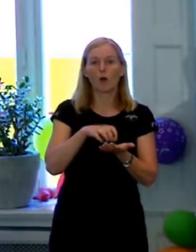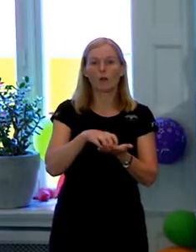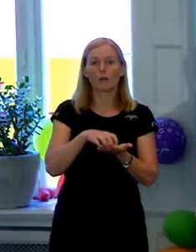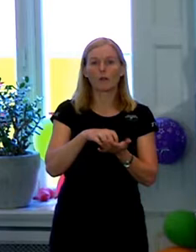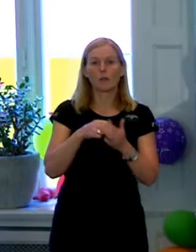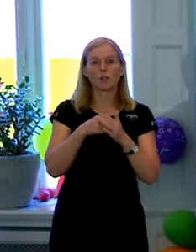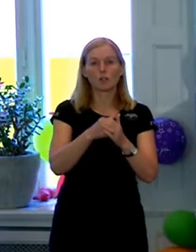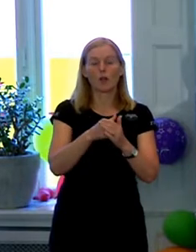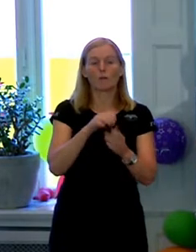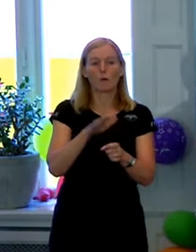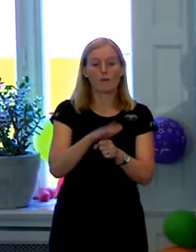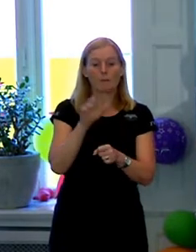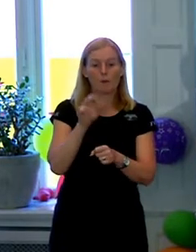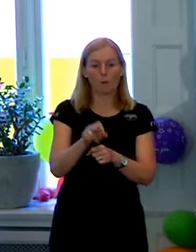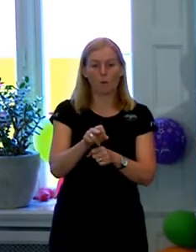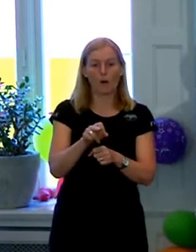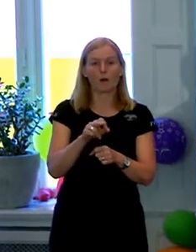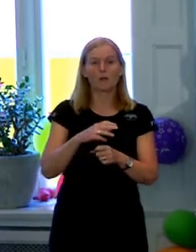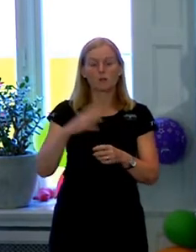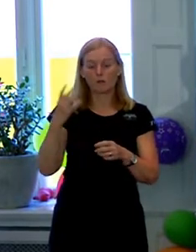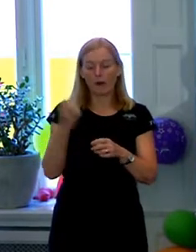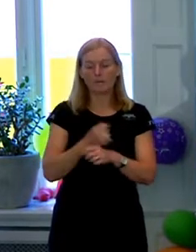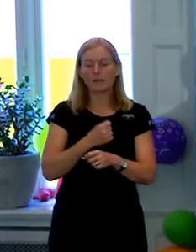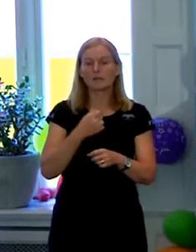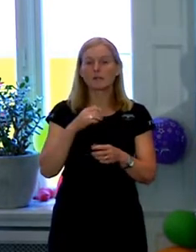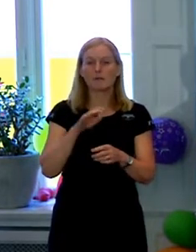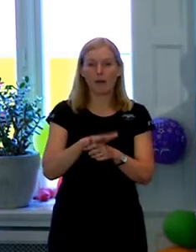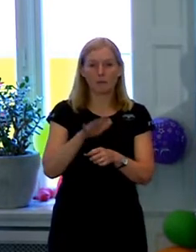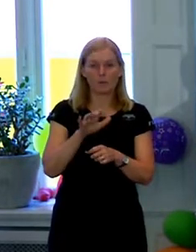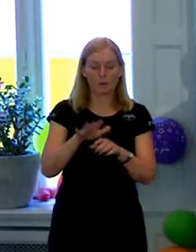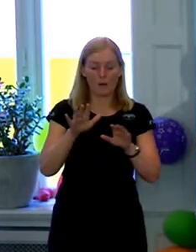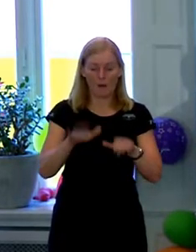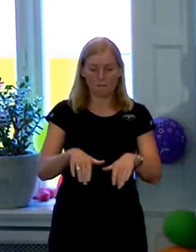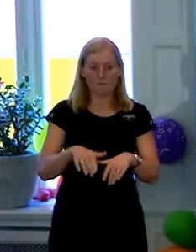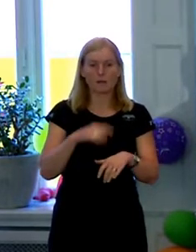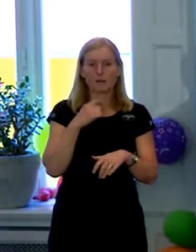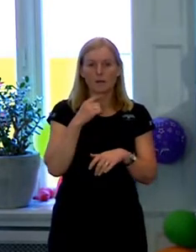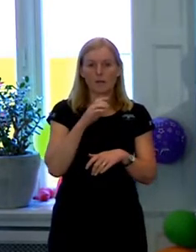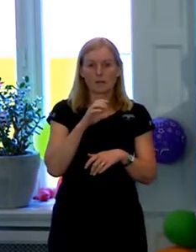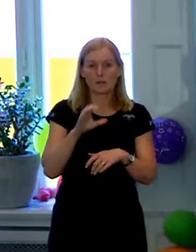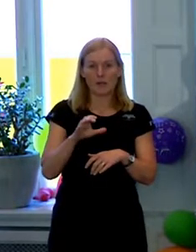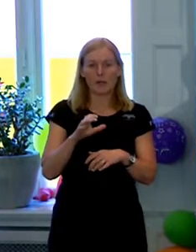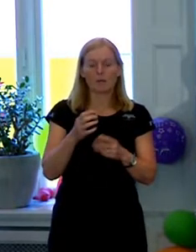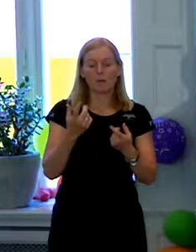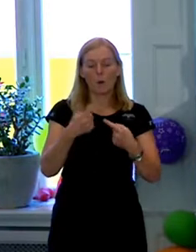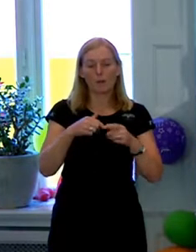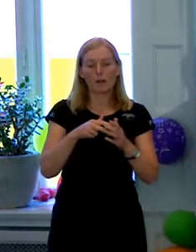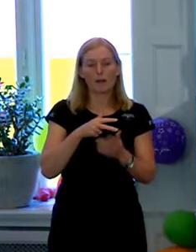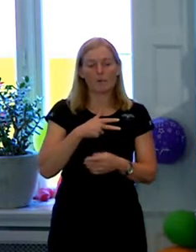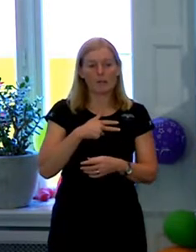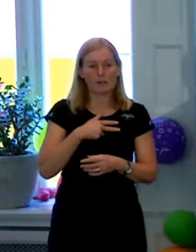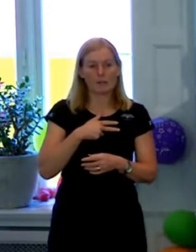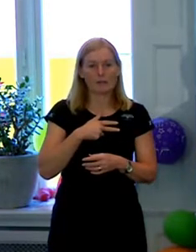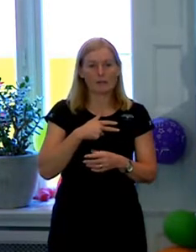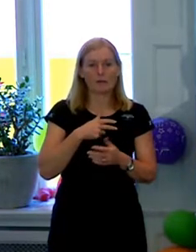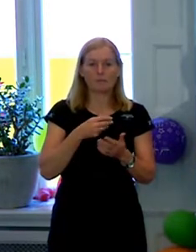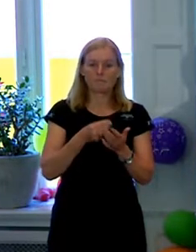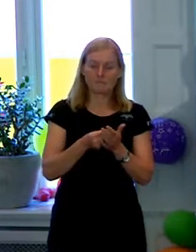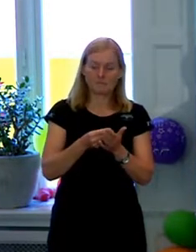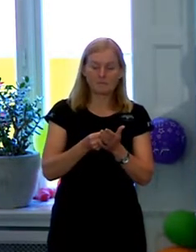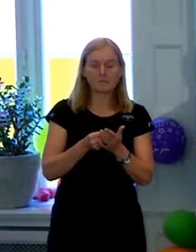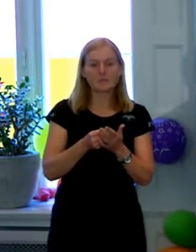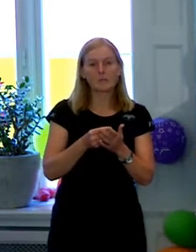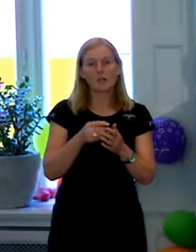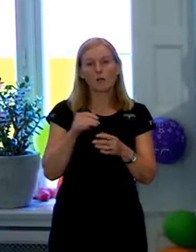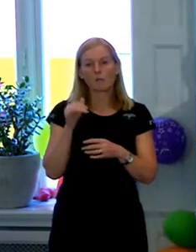år. Så vi har gått med vinst i 15 år. Vad gäller priser så flyget, precis som